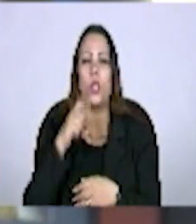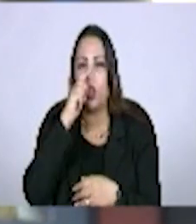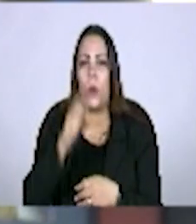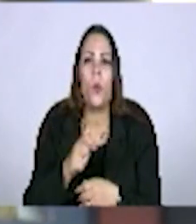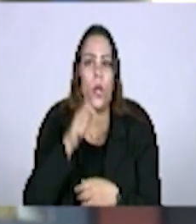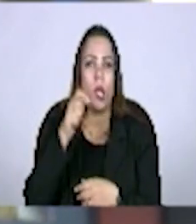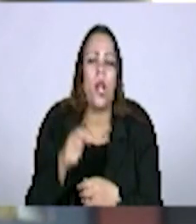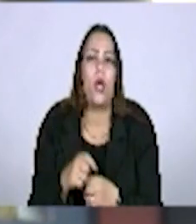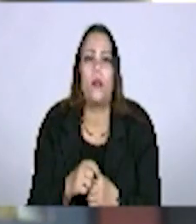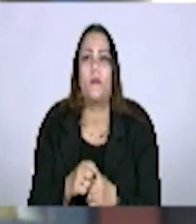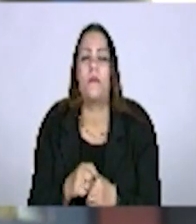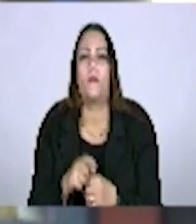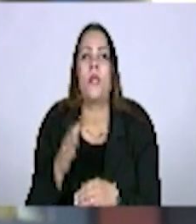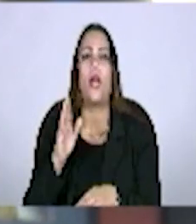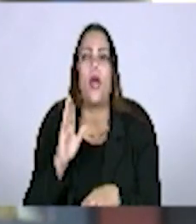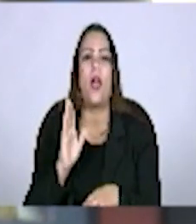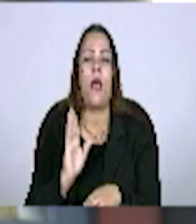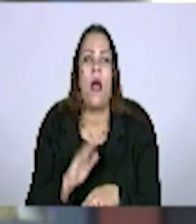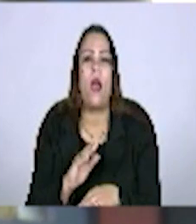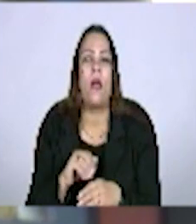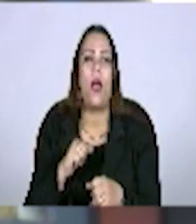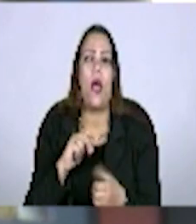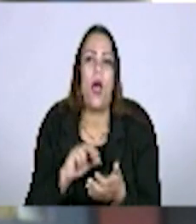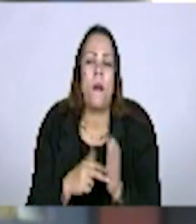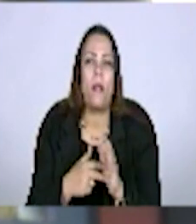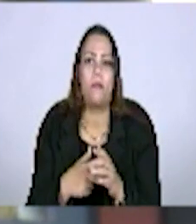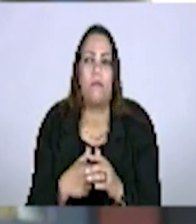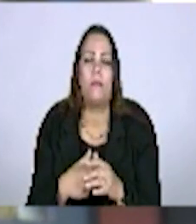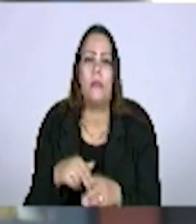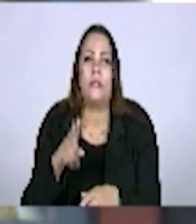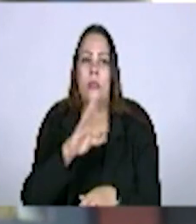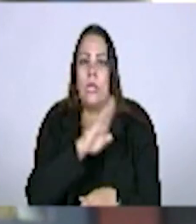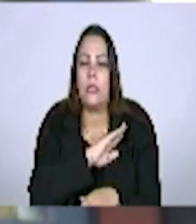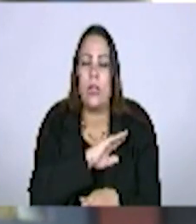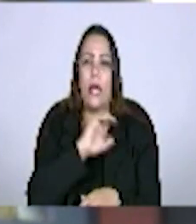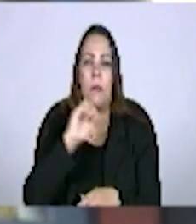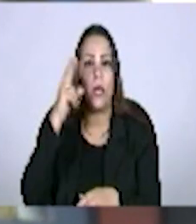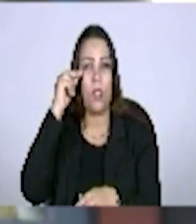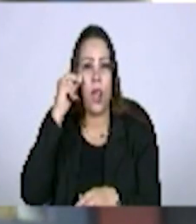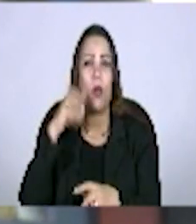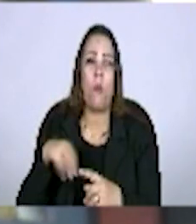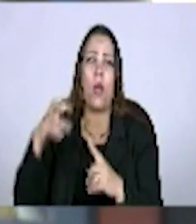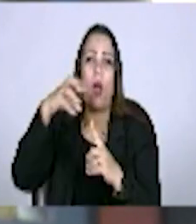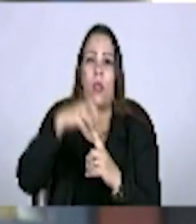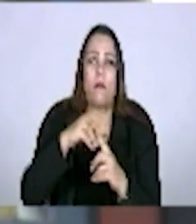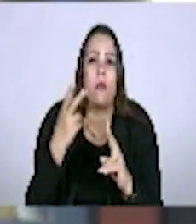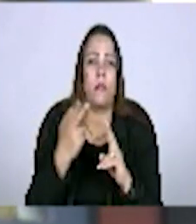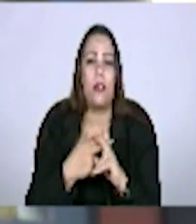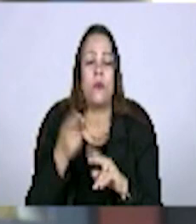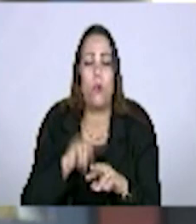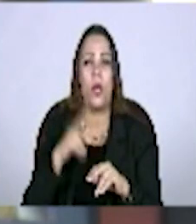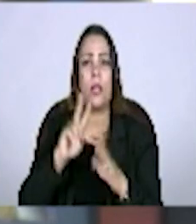طويله على العمليات العسكريه الاسرائيليه واستهداف المدنيين ووقوع